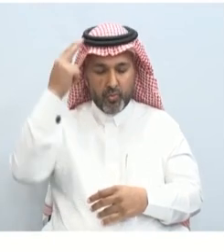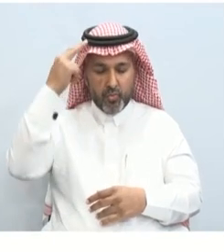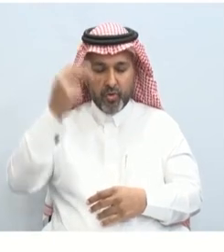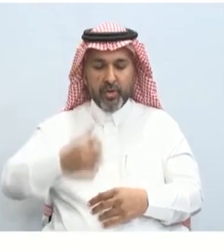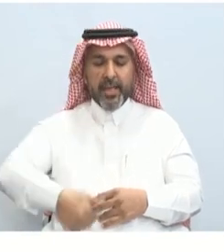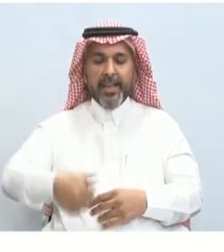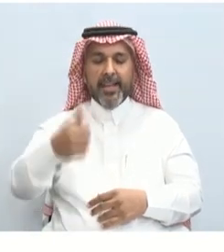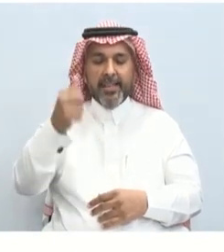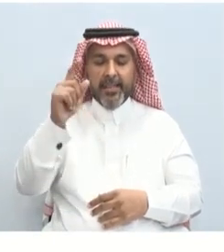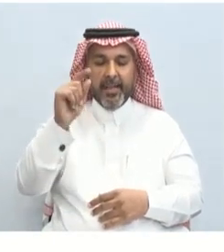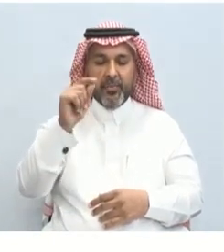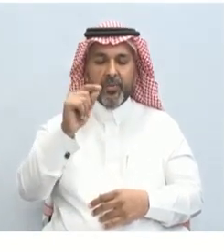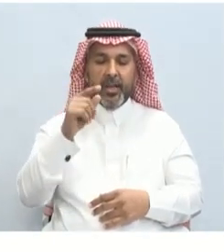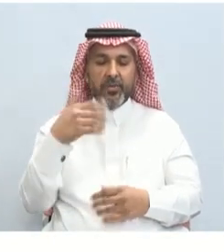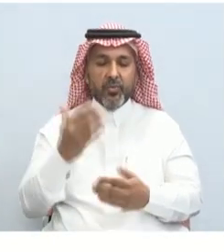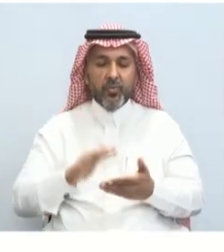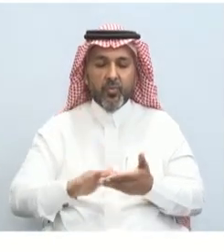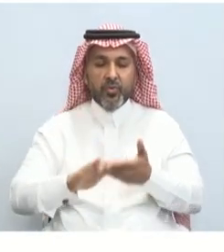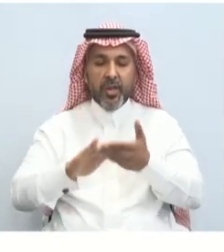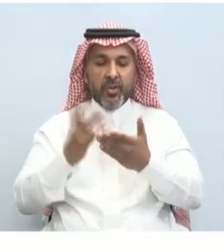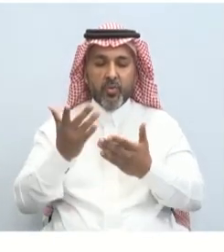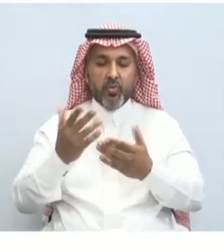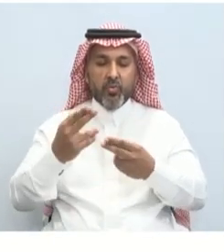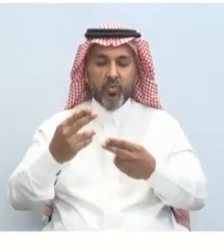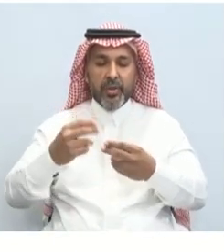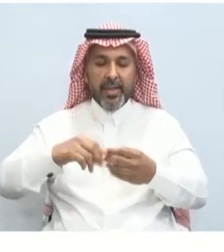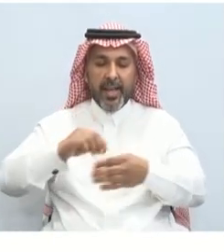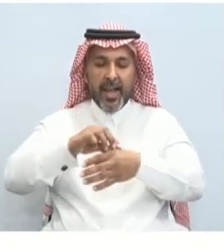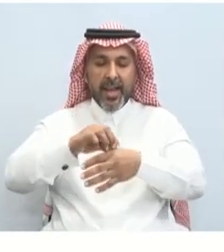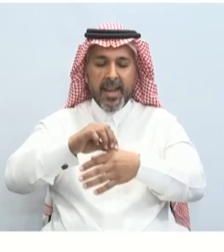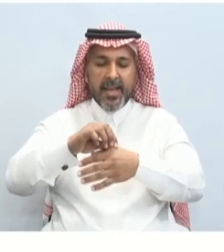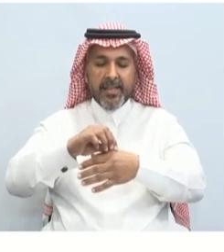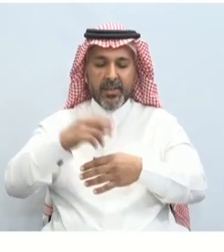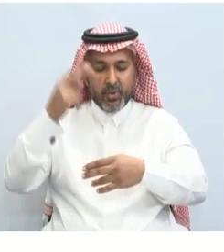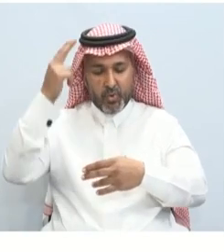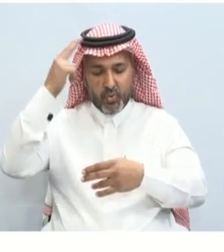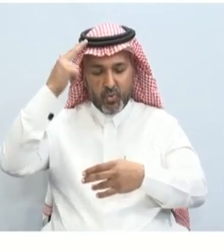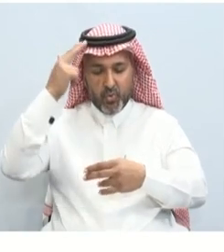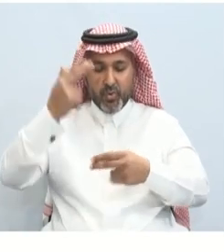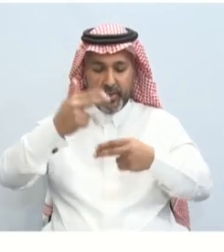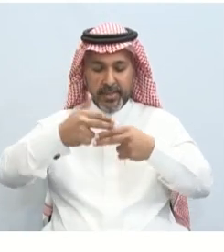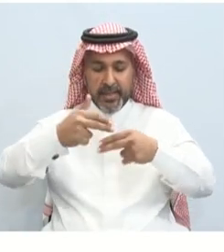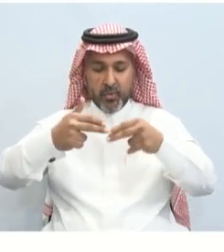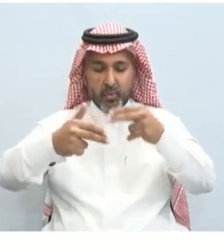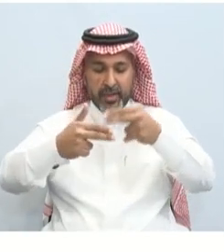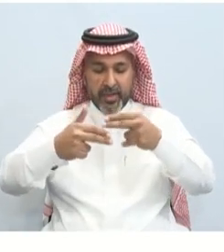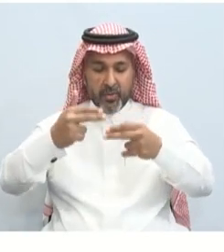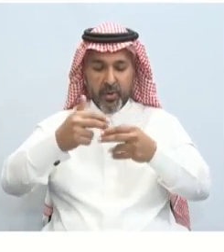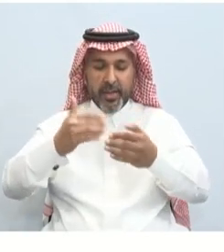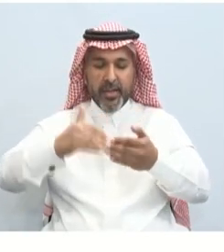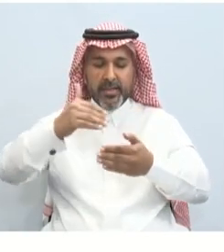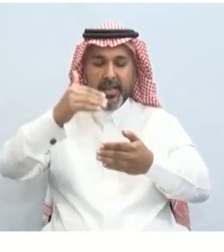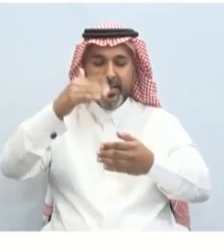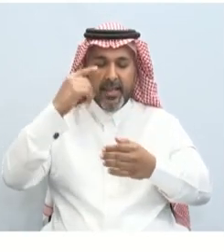نجحت الحكومه السعوديه في تطوير الاوضاع الاقتصاديه وبما ان نجاح الحكومات في تطوير الاوضاع الاقتصاديه